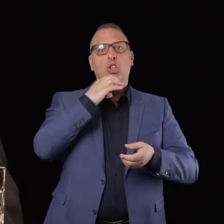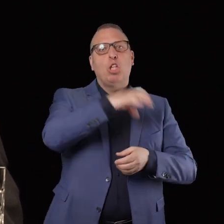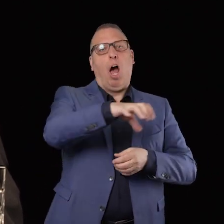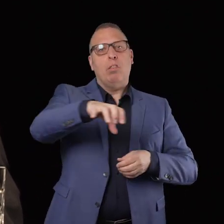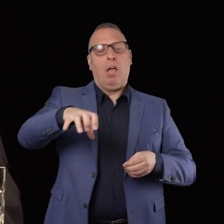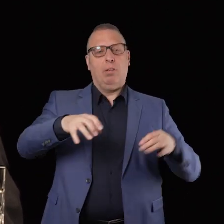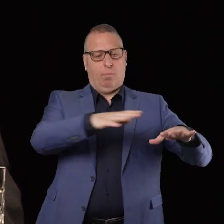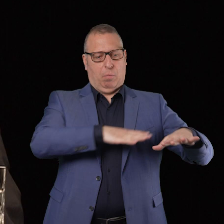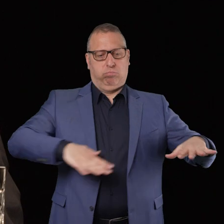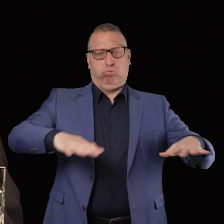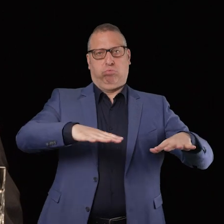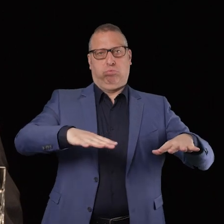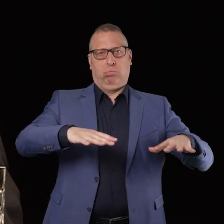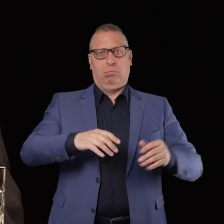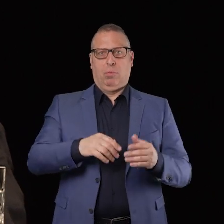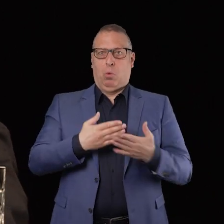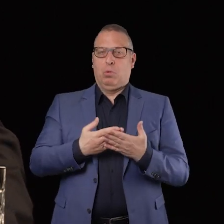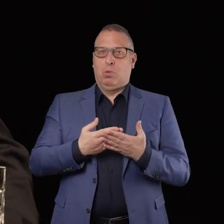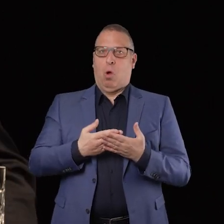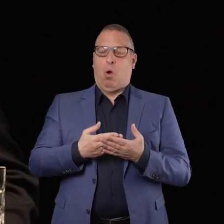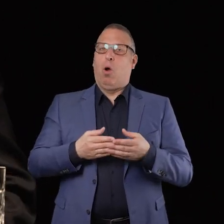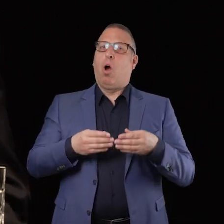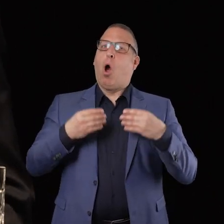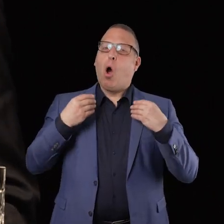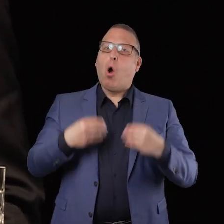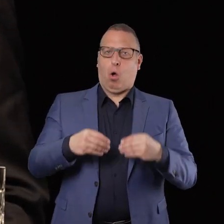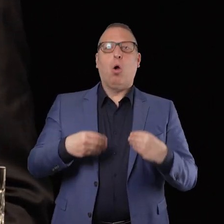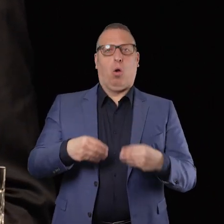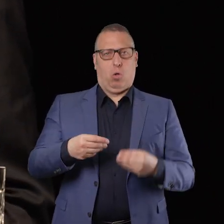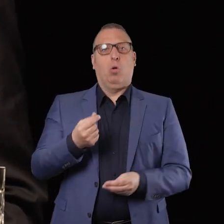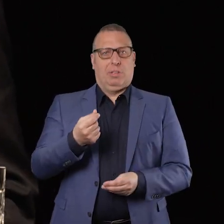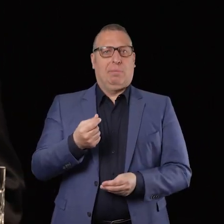Staaten umgeben zu sein. Und das ist sehr kostbar.